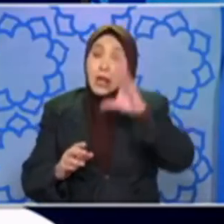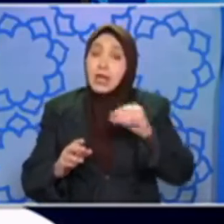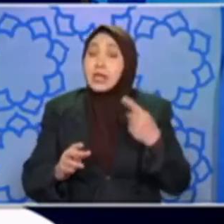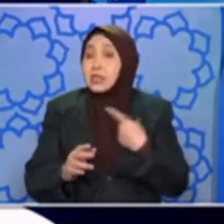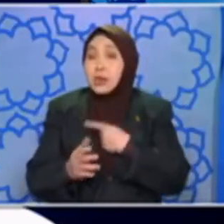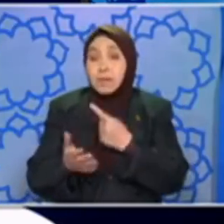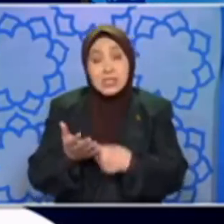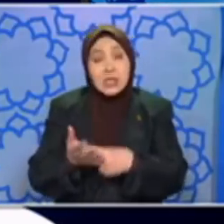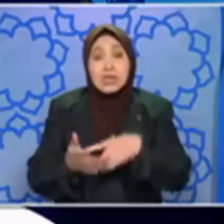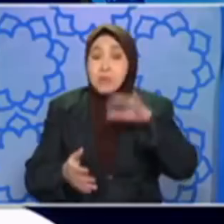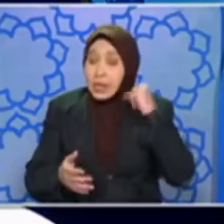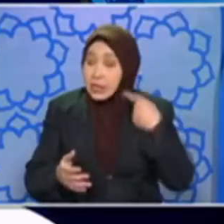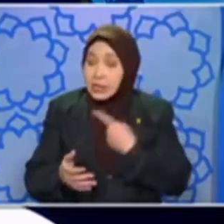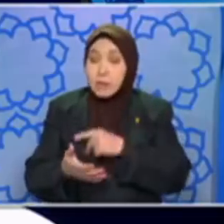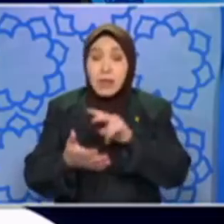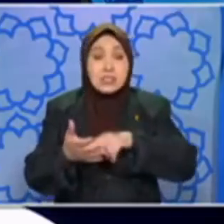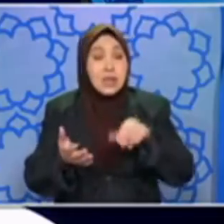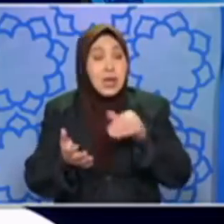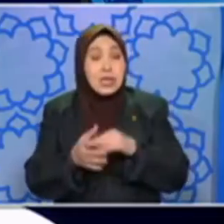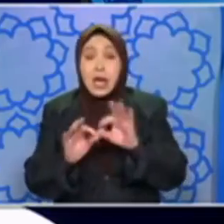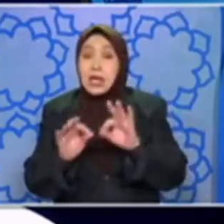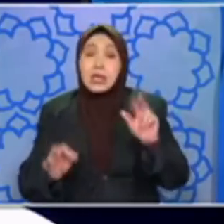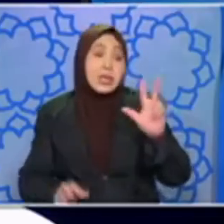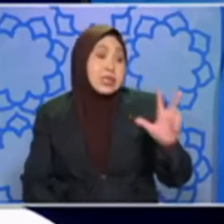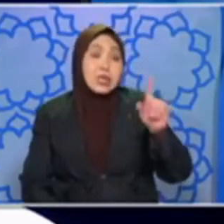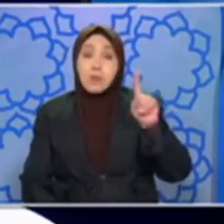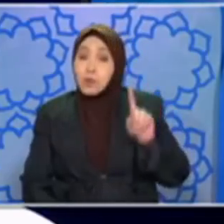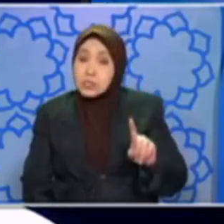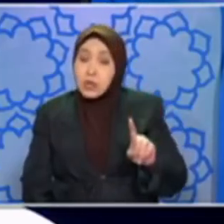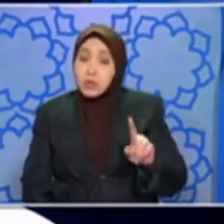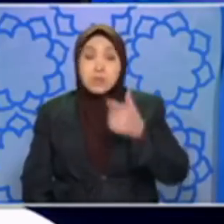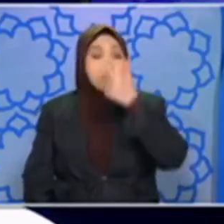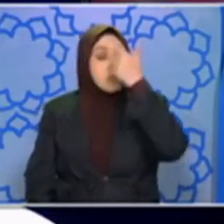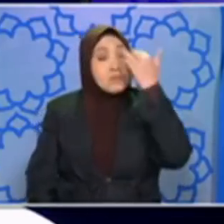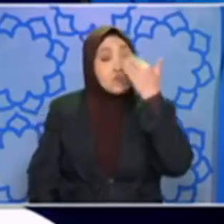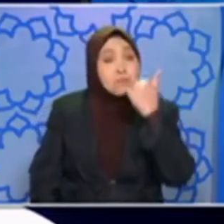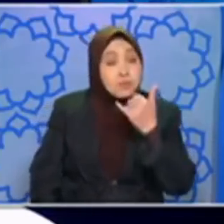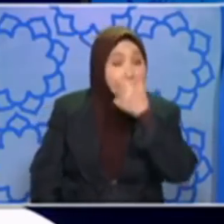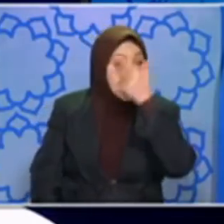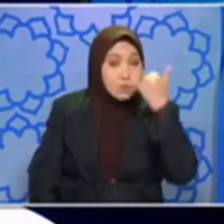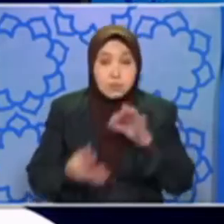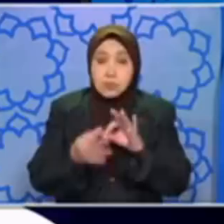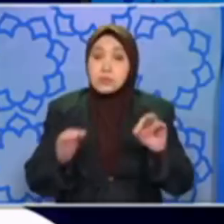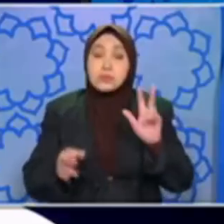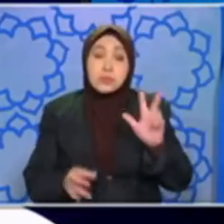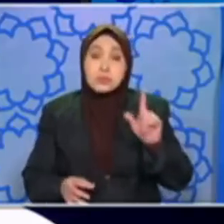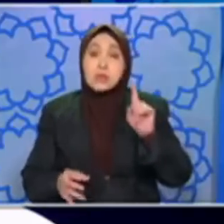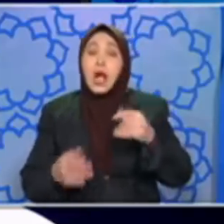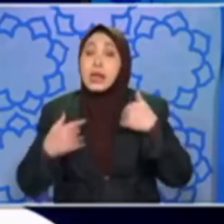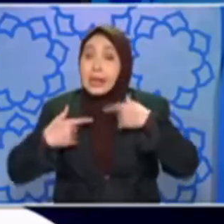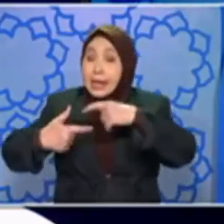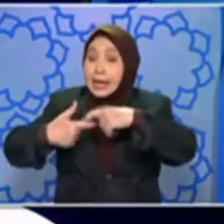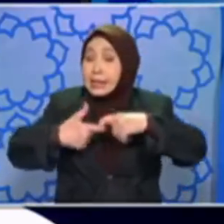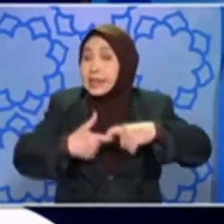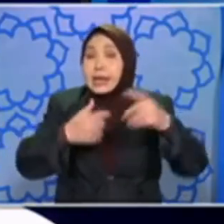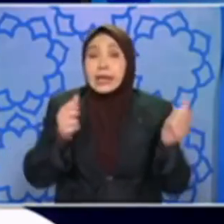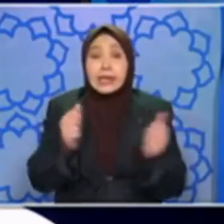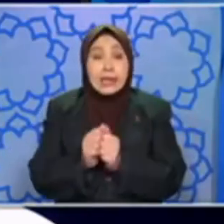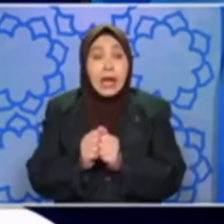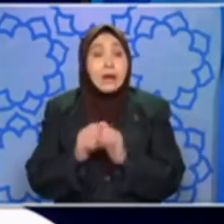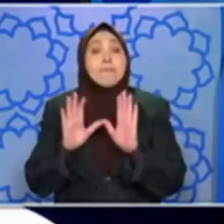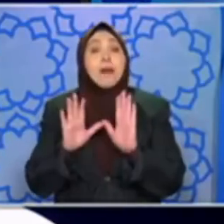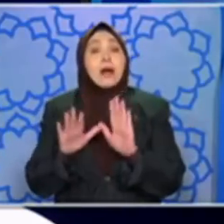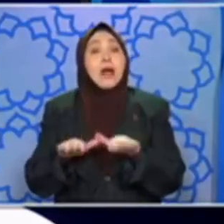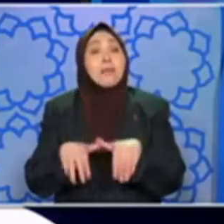semalam. Jadi kita baca sekali lagi ayat yang ke-31. Kerana apa? Kerana ayat 31 ini ada kaitan dengan